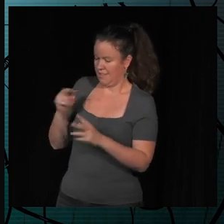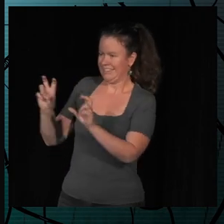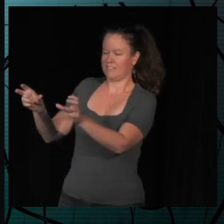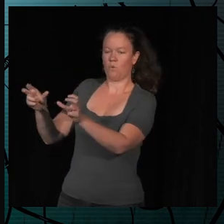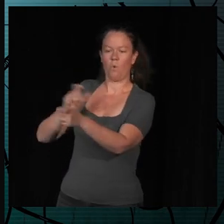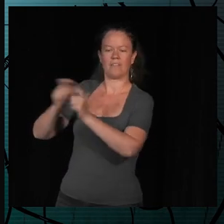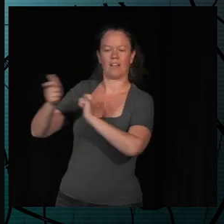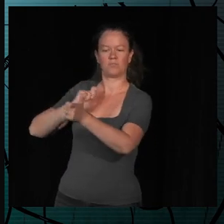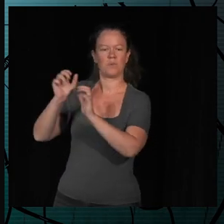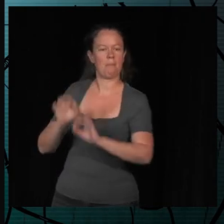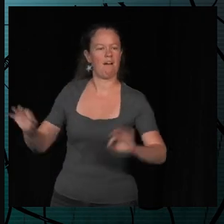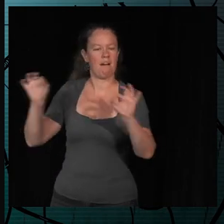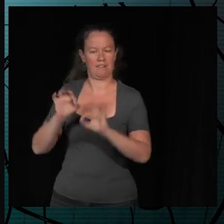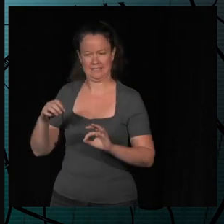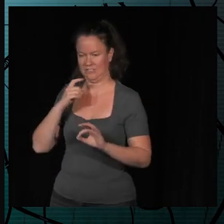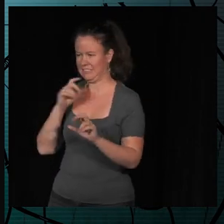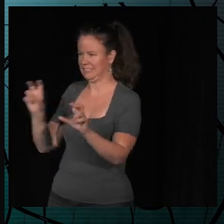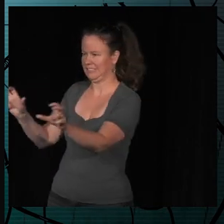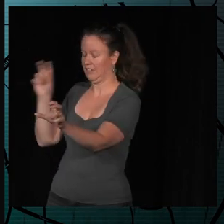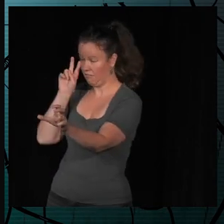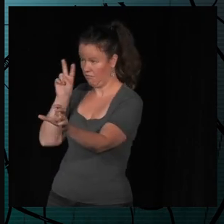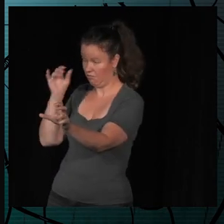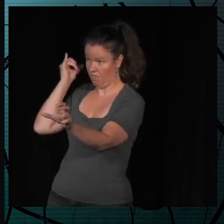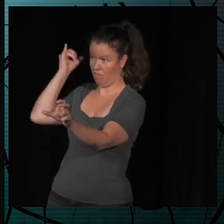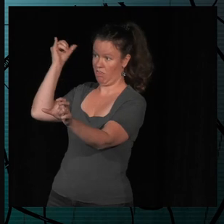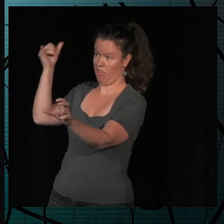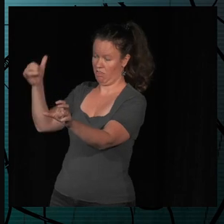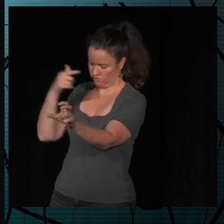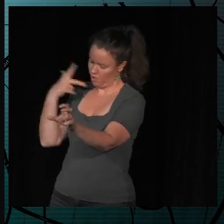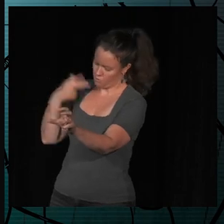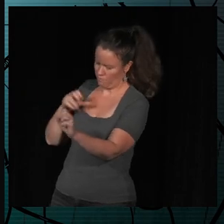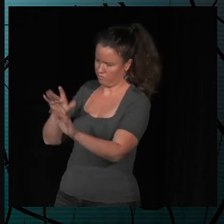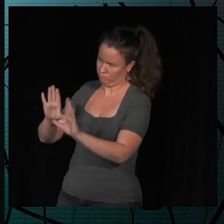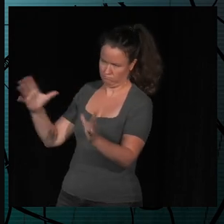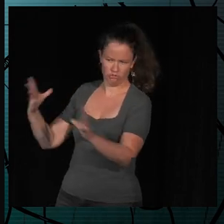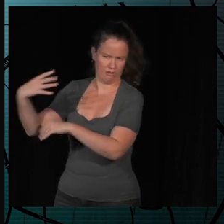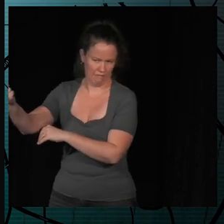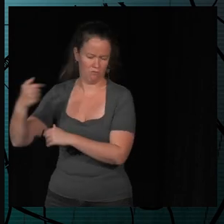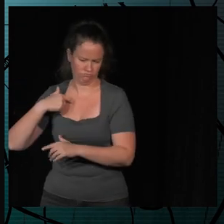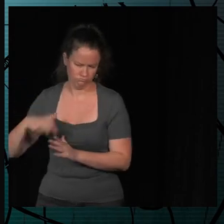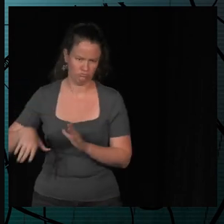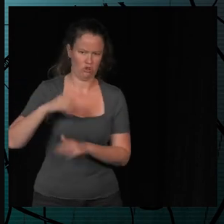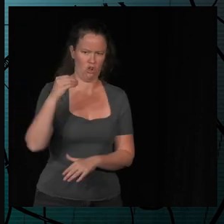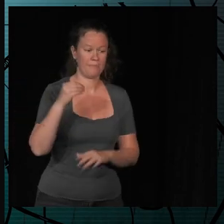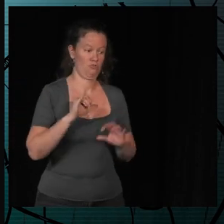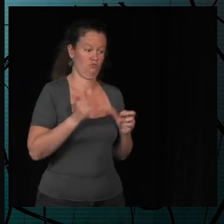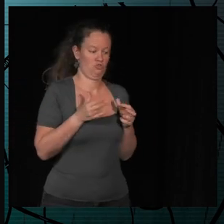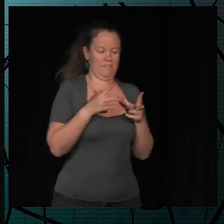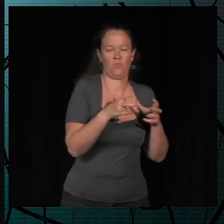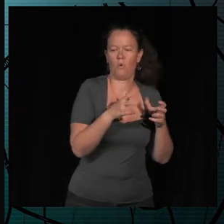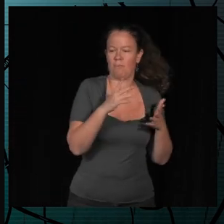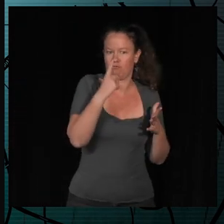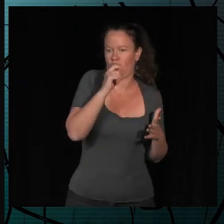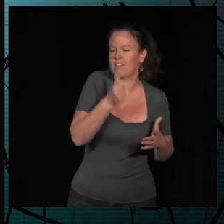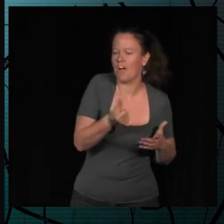du coup ça vient pas jouer sur certains leviers de notre corps là où le jeu vidéo en fait on va moins se méfier alors que c'est les mêmes modèles et qu'en plus on vous